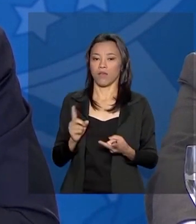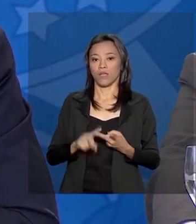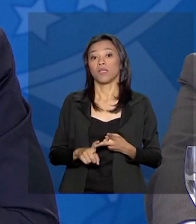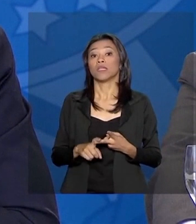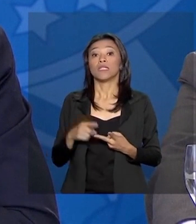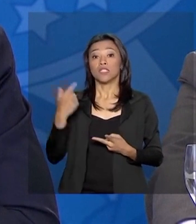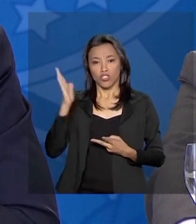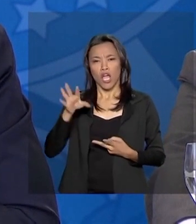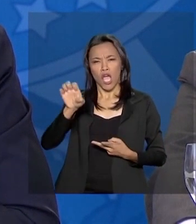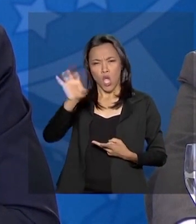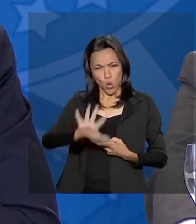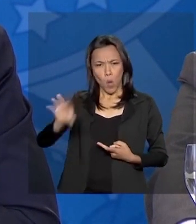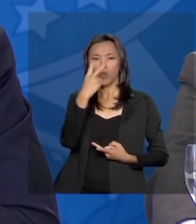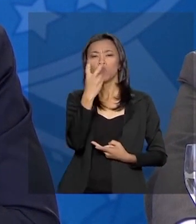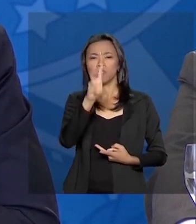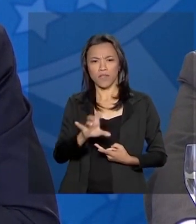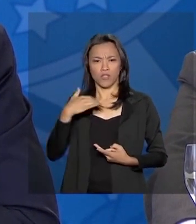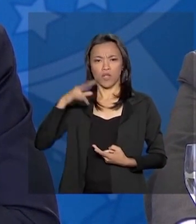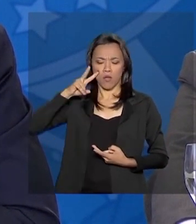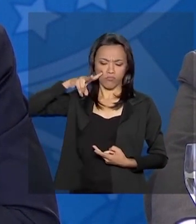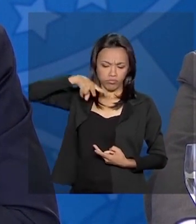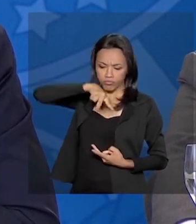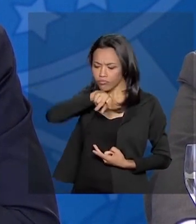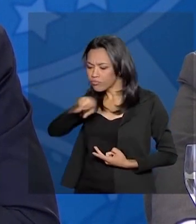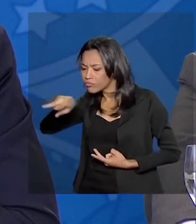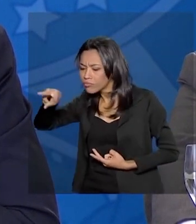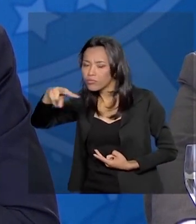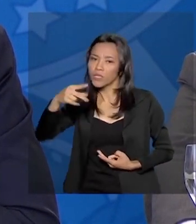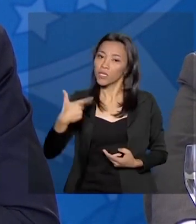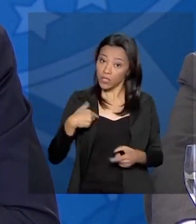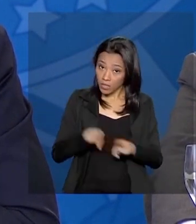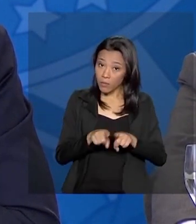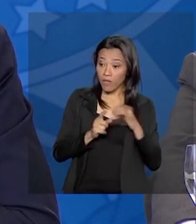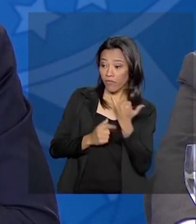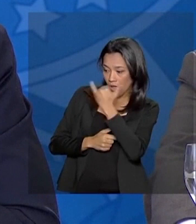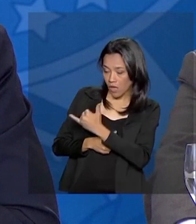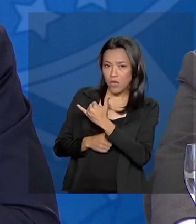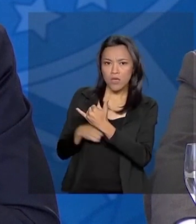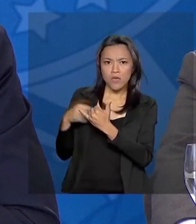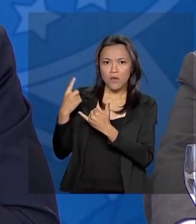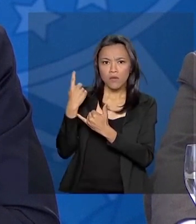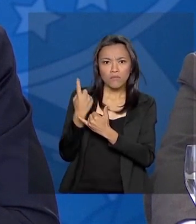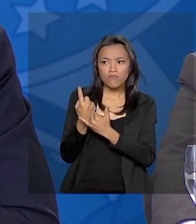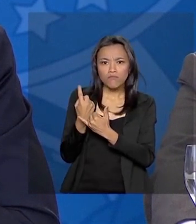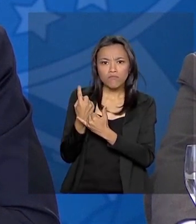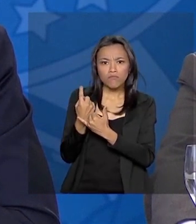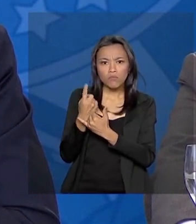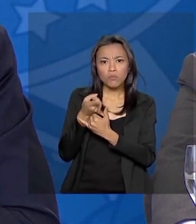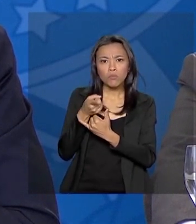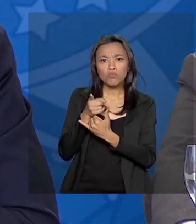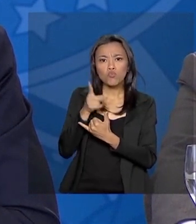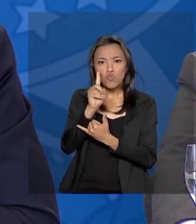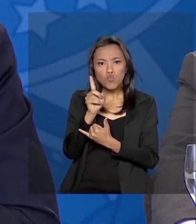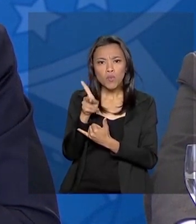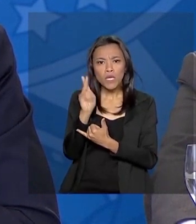ihnen auch gesagt, ich bin zweimal über Europa geflogen und habe dort nicht einen Quadratkilometer Wald gesehen. Also